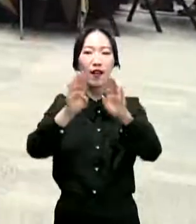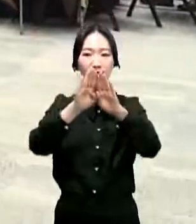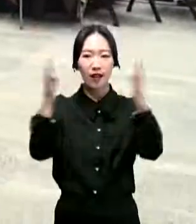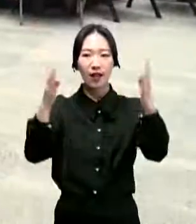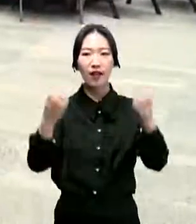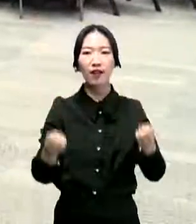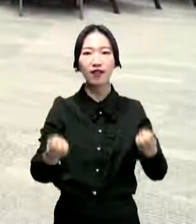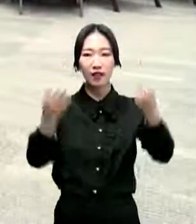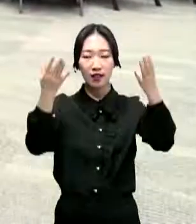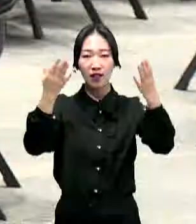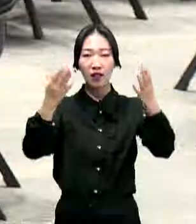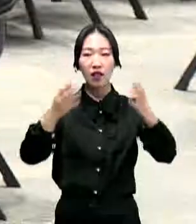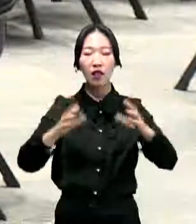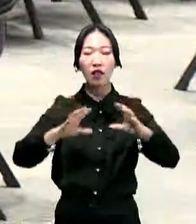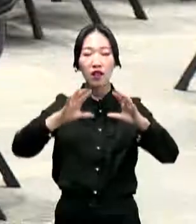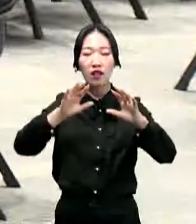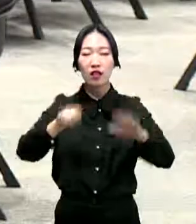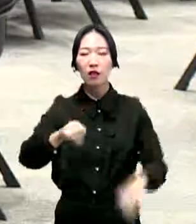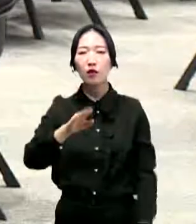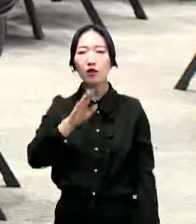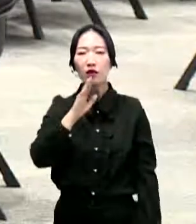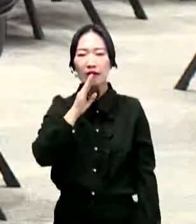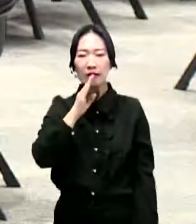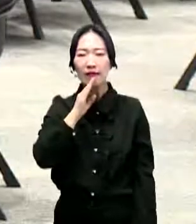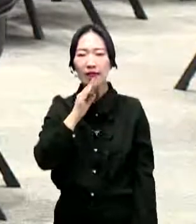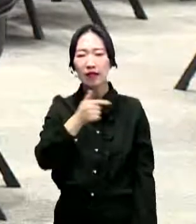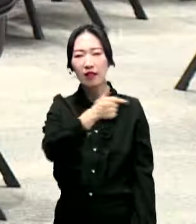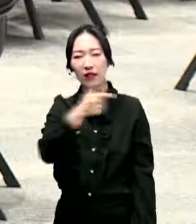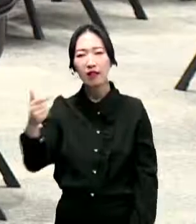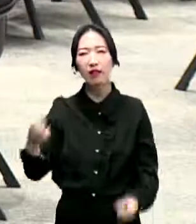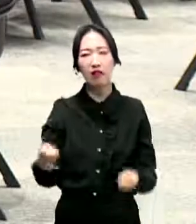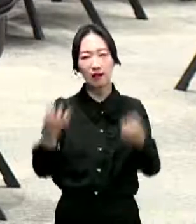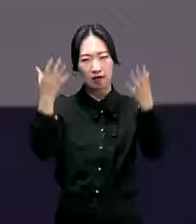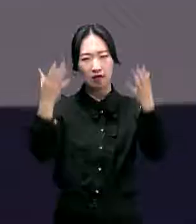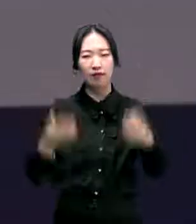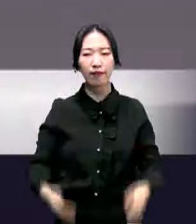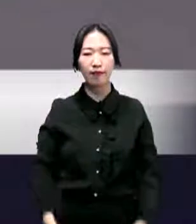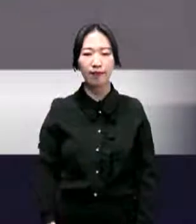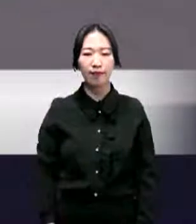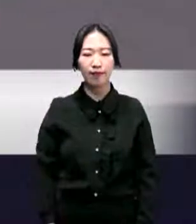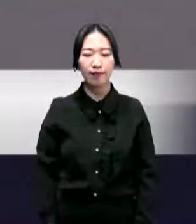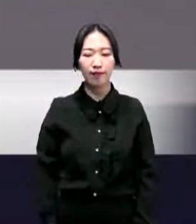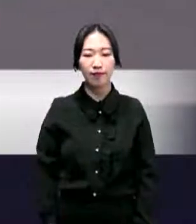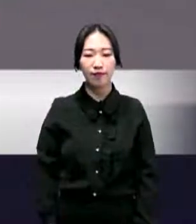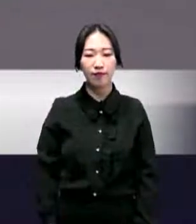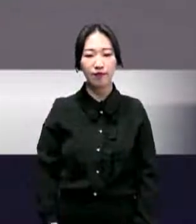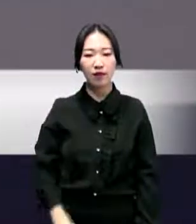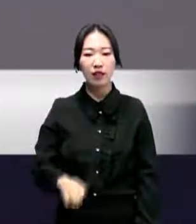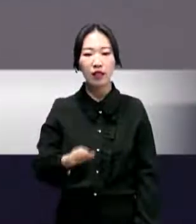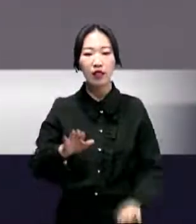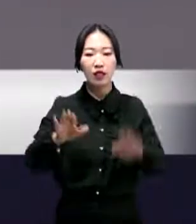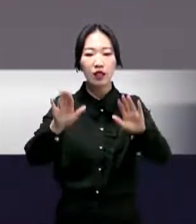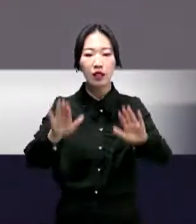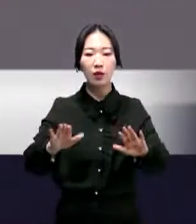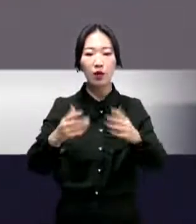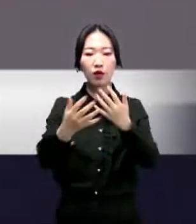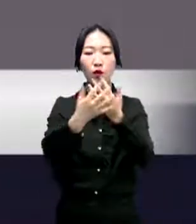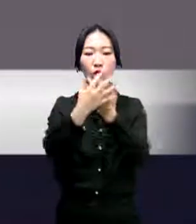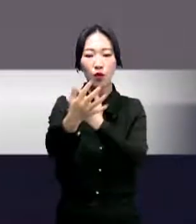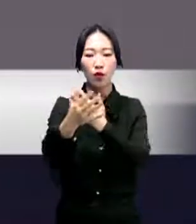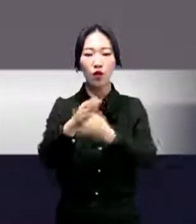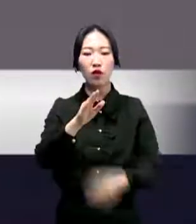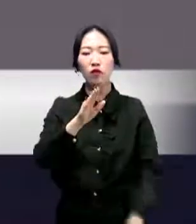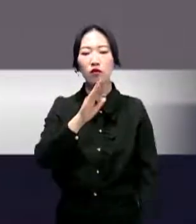참석해 이번 모의 총회가 갖는 의미를 함께 공유했습니다. I hope that the